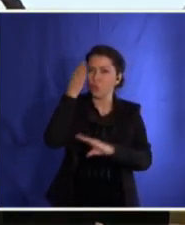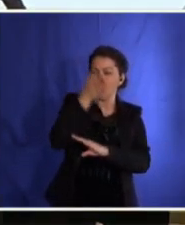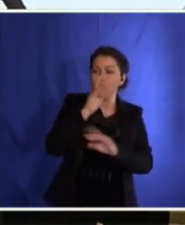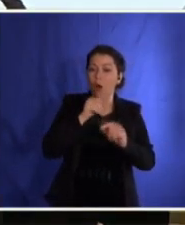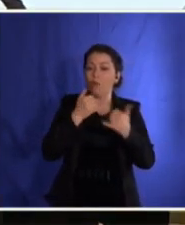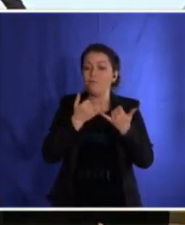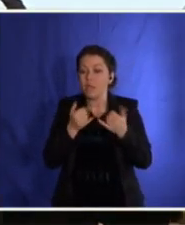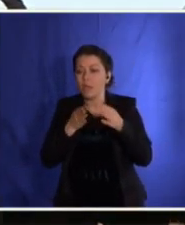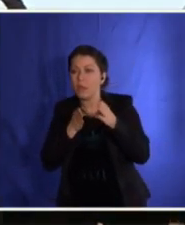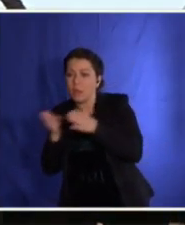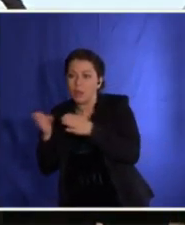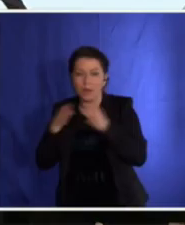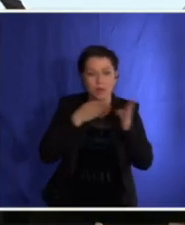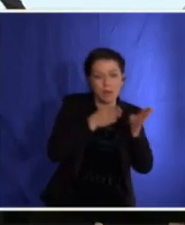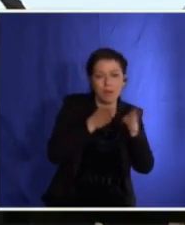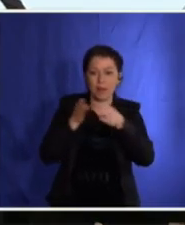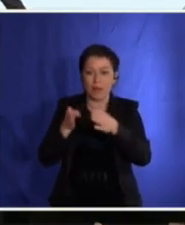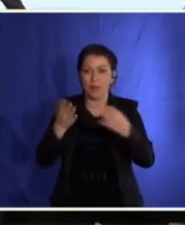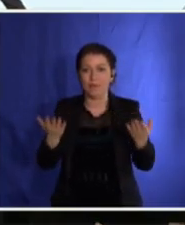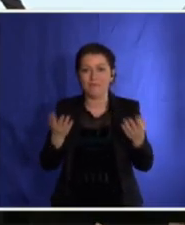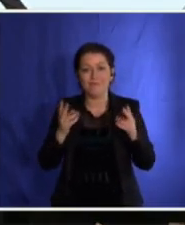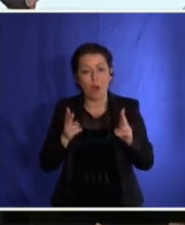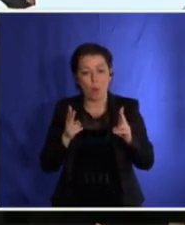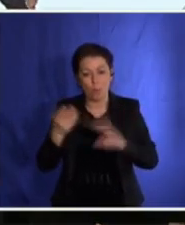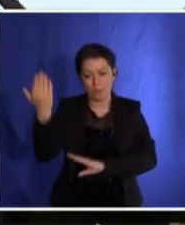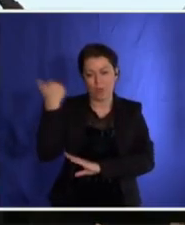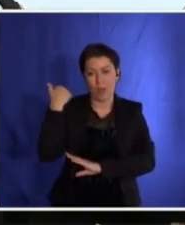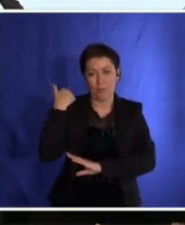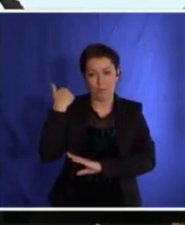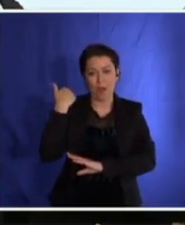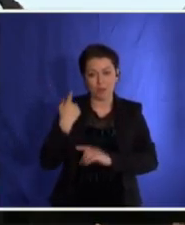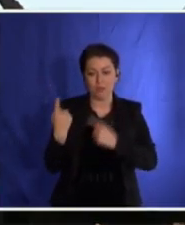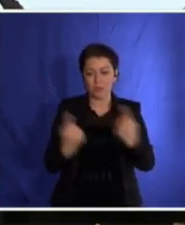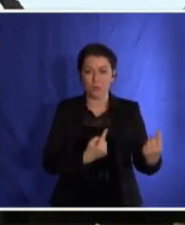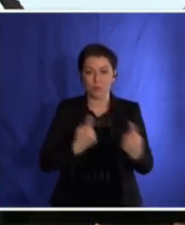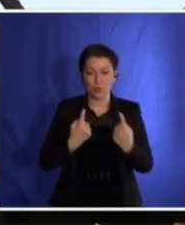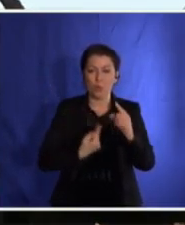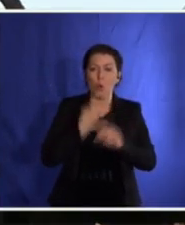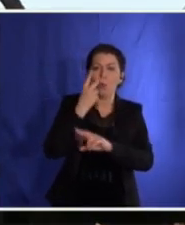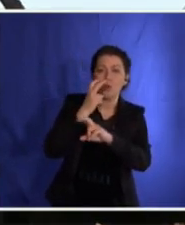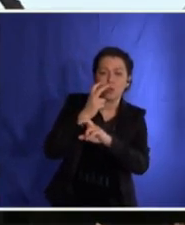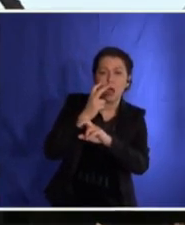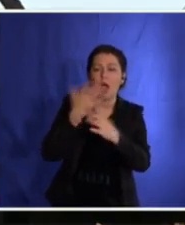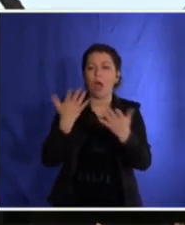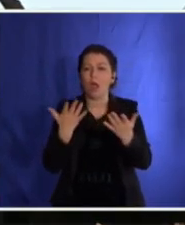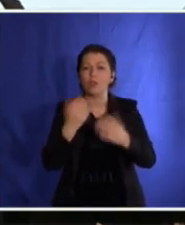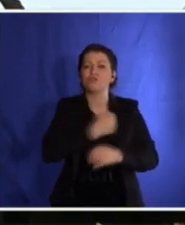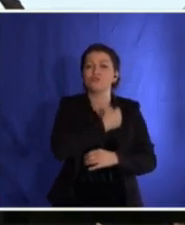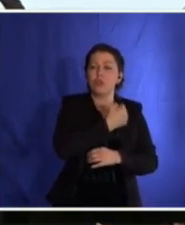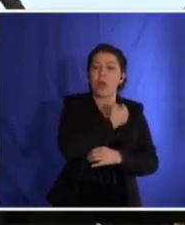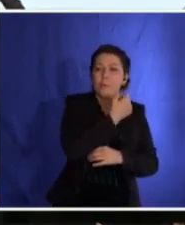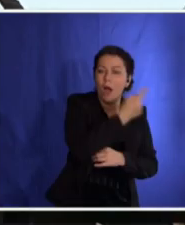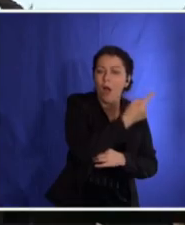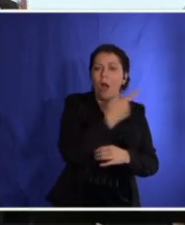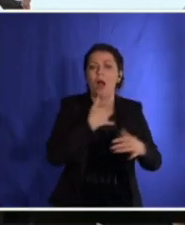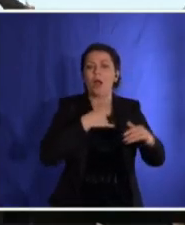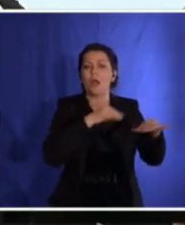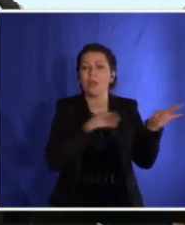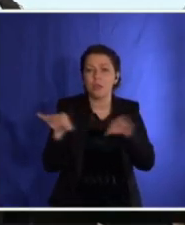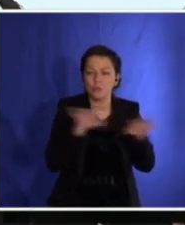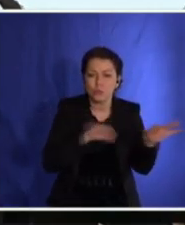Denn im Endeffekt war die Ausgangslage ja die, Oberösterreich oder Steiermark haben, was die Industrie anbelangt oder